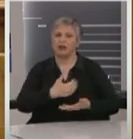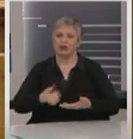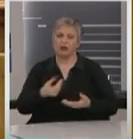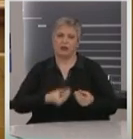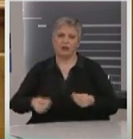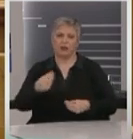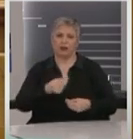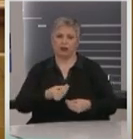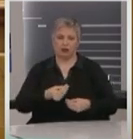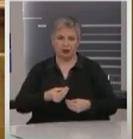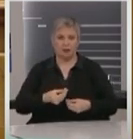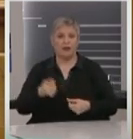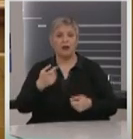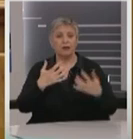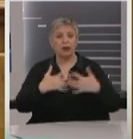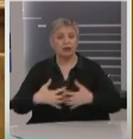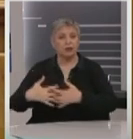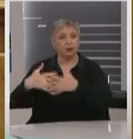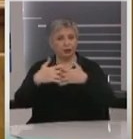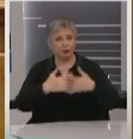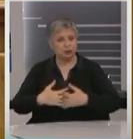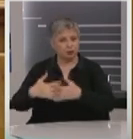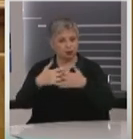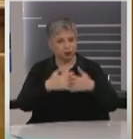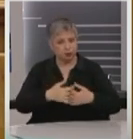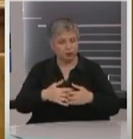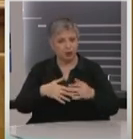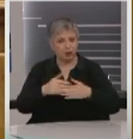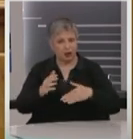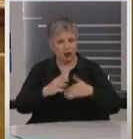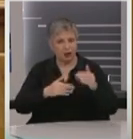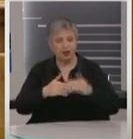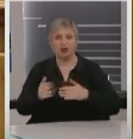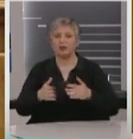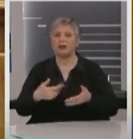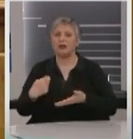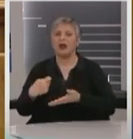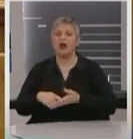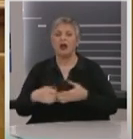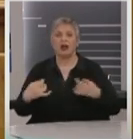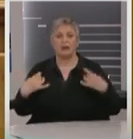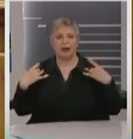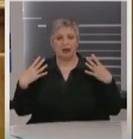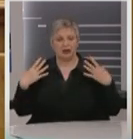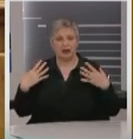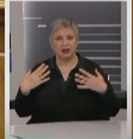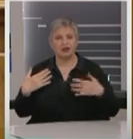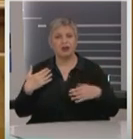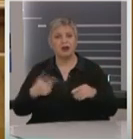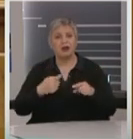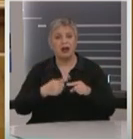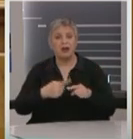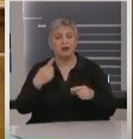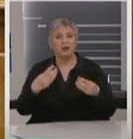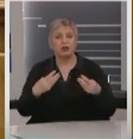Η βιομηχάνηση της χώρας, η έμφαση στην παροχή ενισχύσεων με φοροαπαλλαγές, η απλοποίηση και ψηφιοποίηση